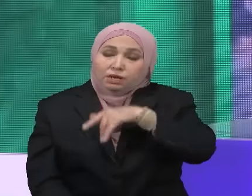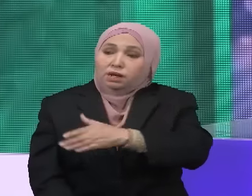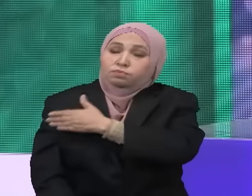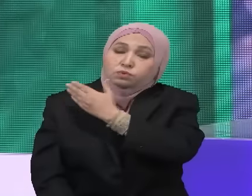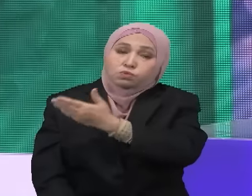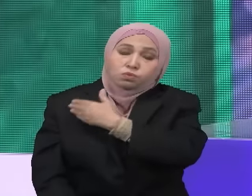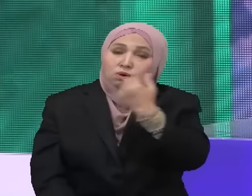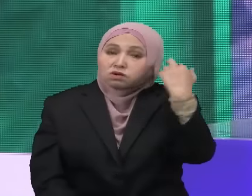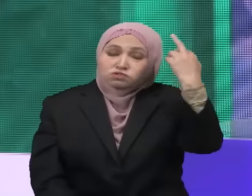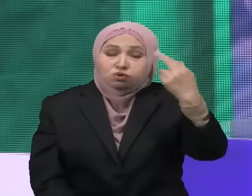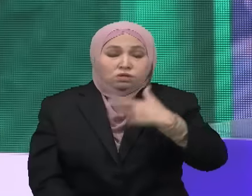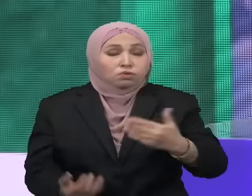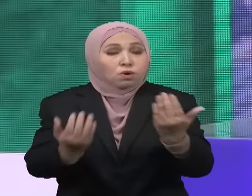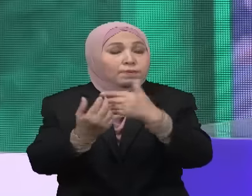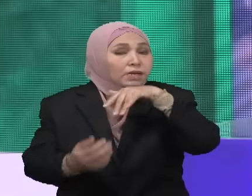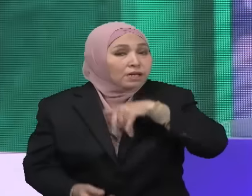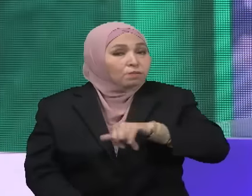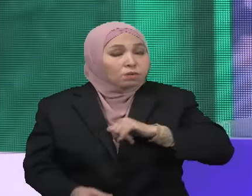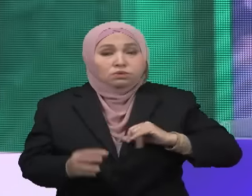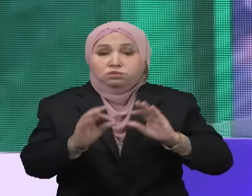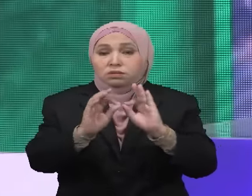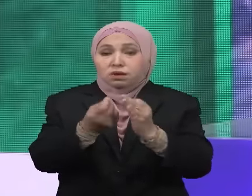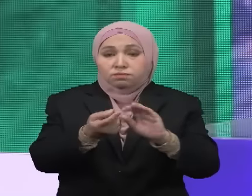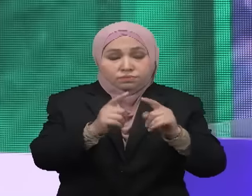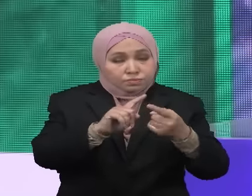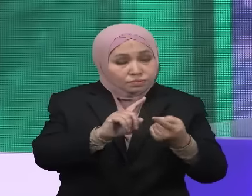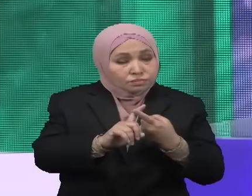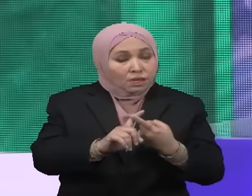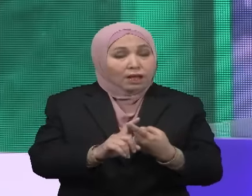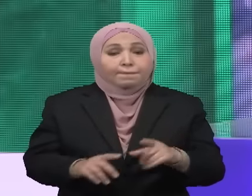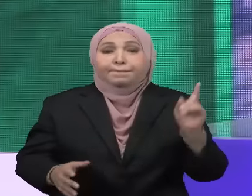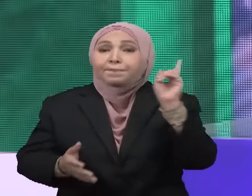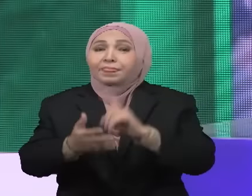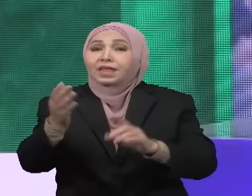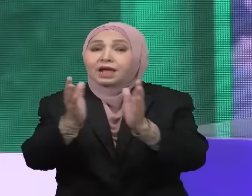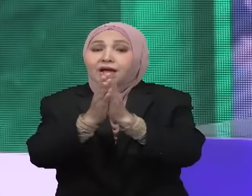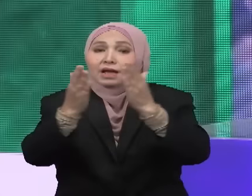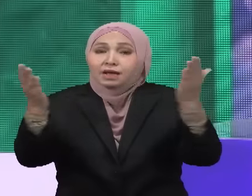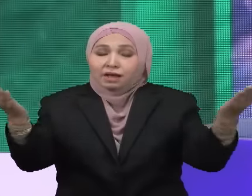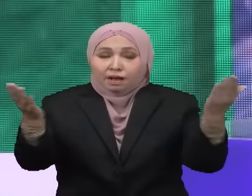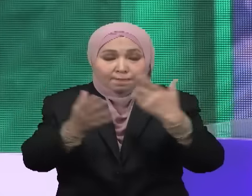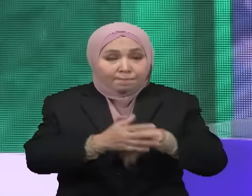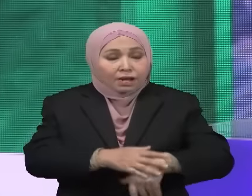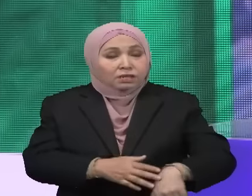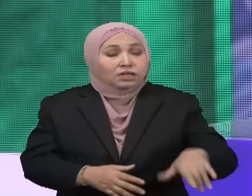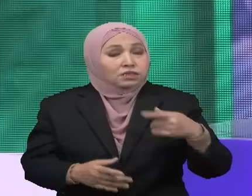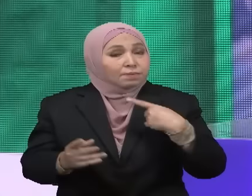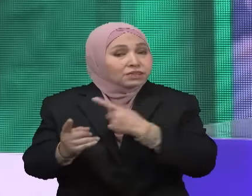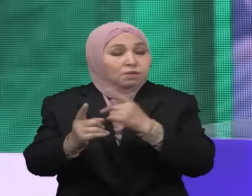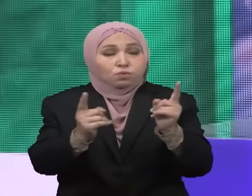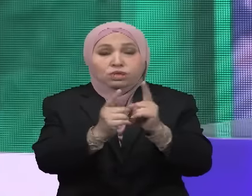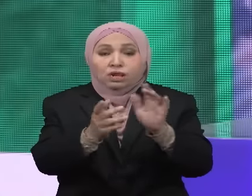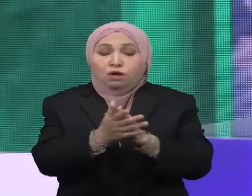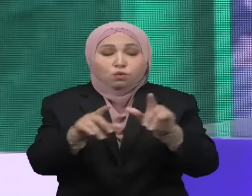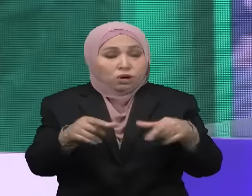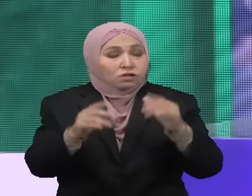ala sayidina Muhammad wa ala alihi washabbihi ajma'in. Amma ba'du. Apa khabar tuan-tuan dan puan-puan yang dirahmati Allah sekalian? Kita bertemu dalam My Quran Time, Quran